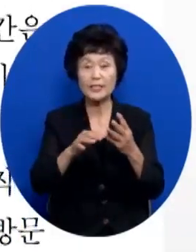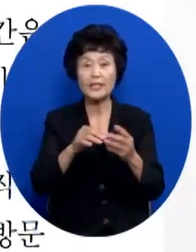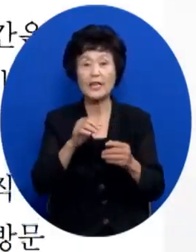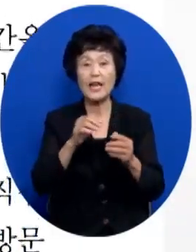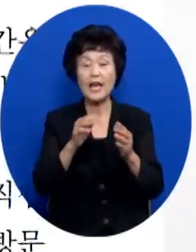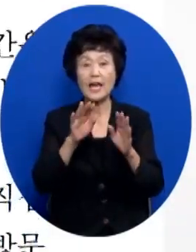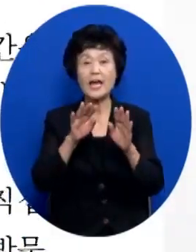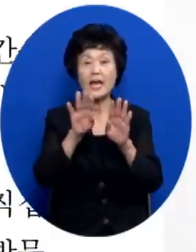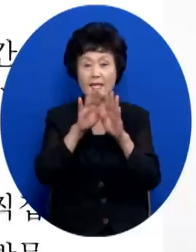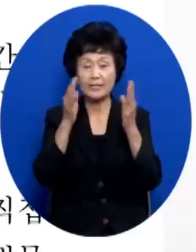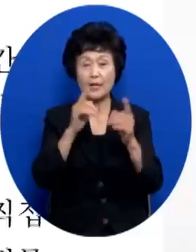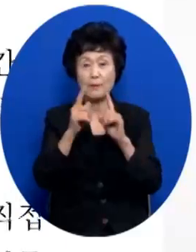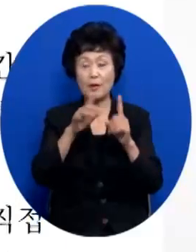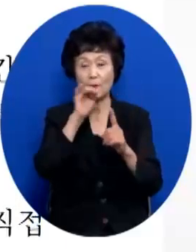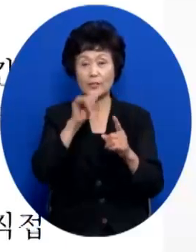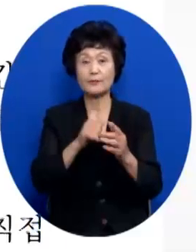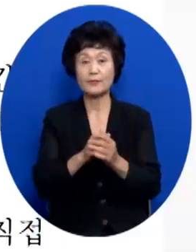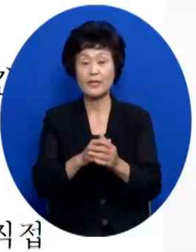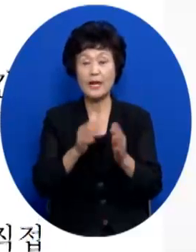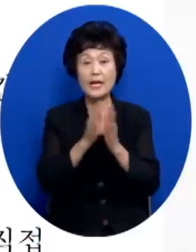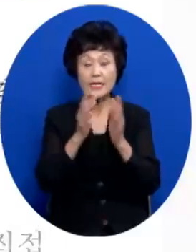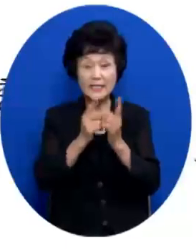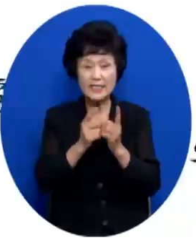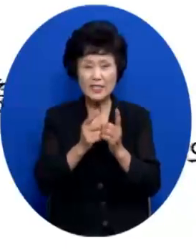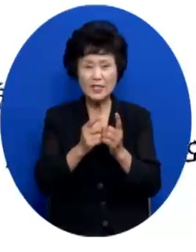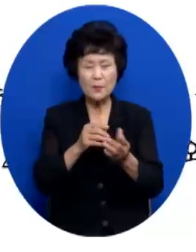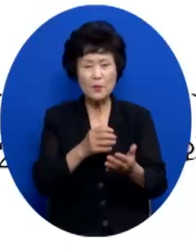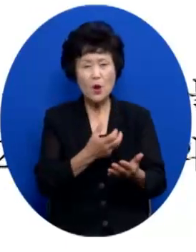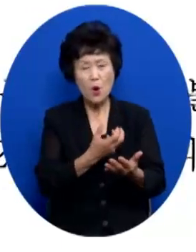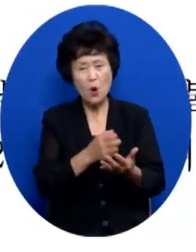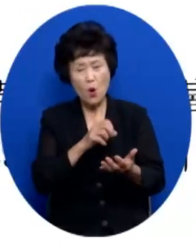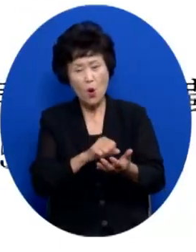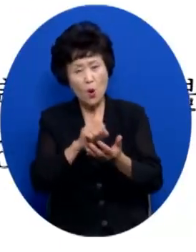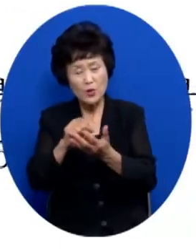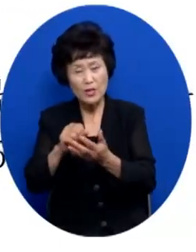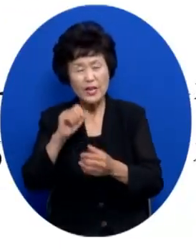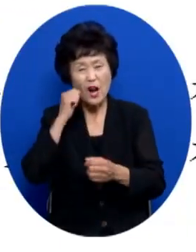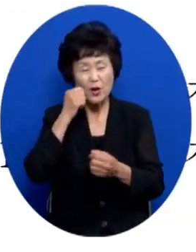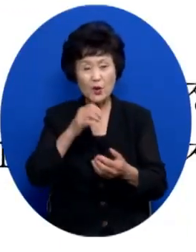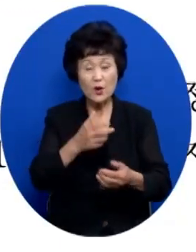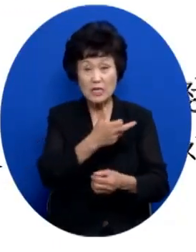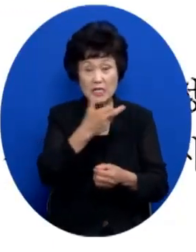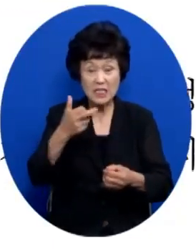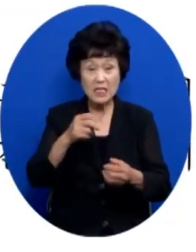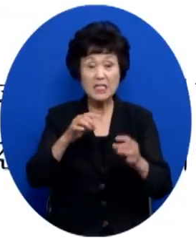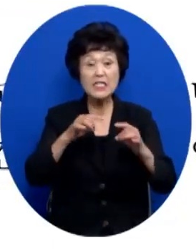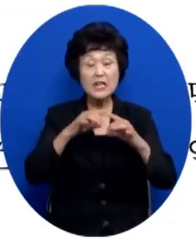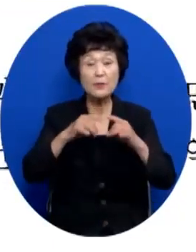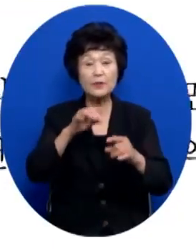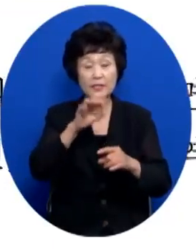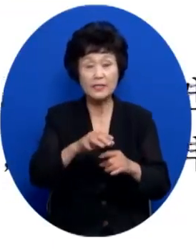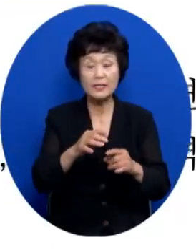충주시 충혈사 주차장으로 직접 옮기기 어려운 대형 가전은 무상 서비스 직원이 직접 방문해 수리할 예정입니다.